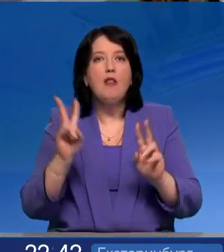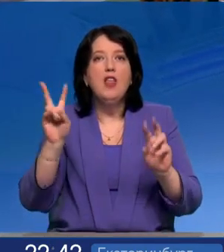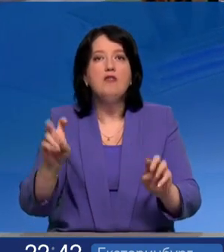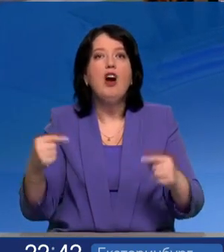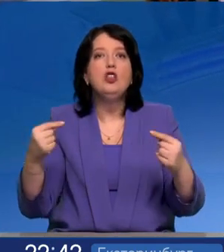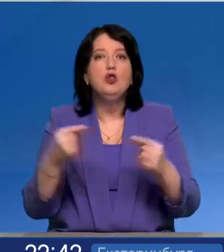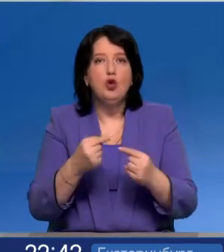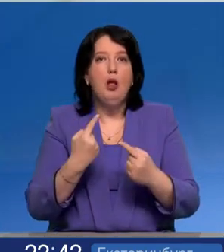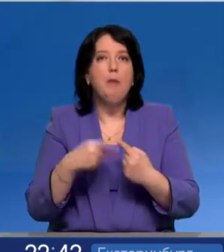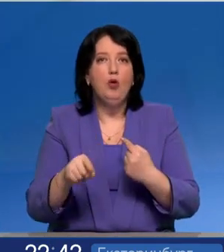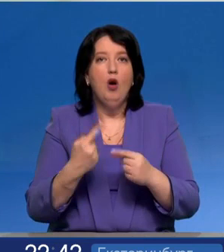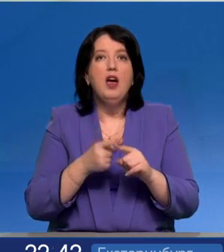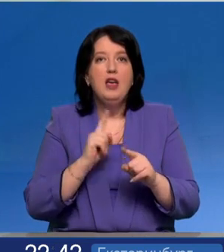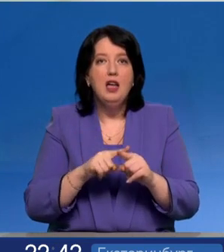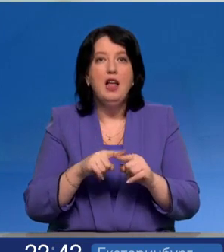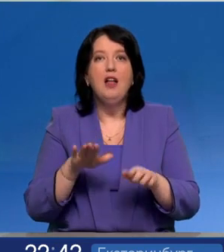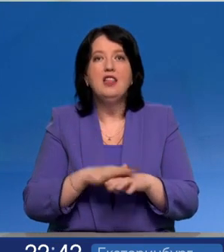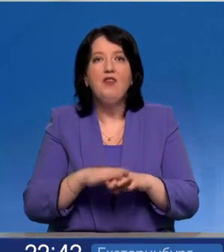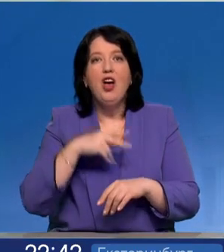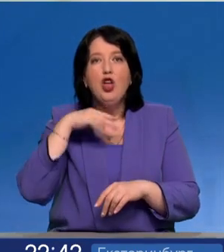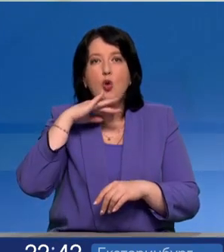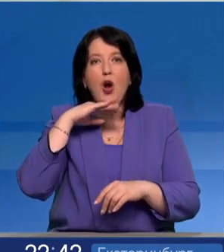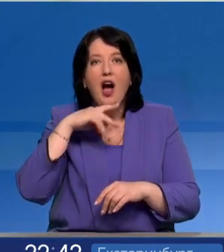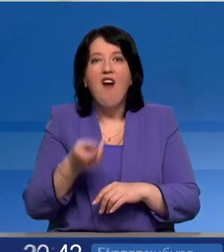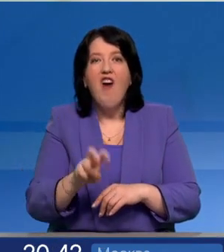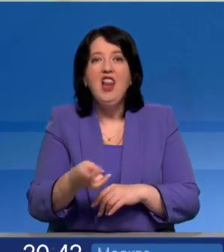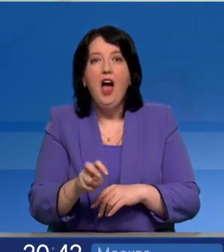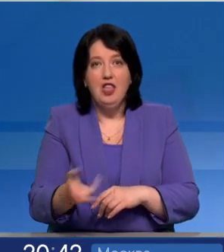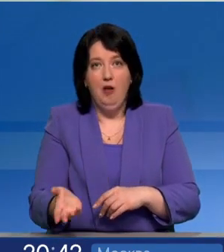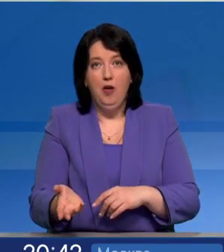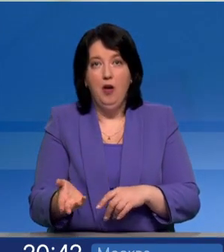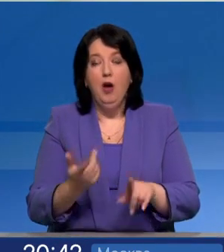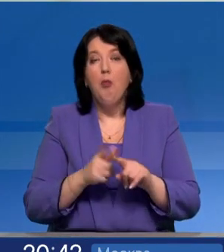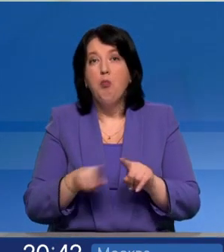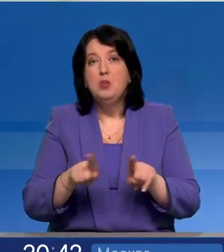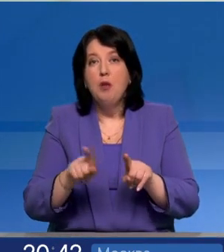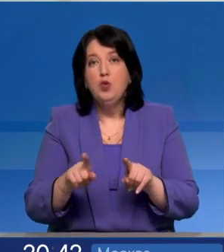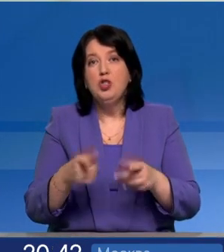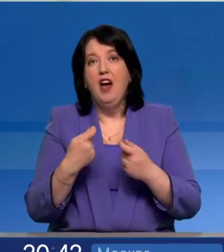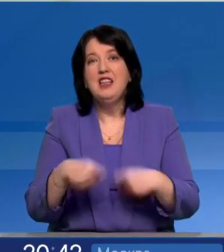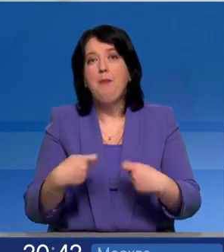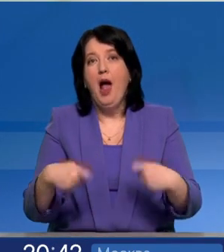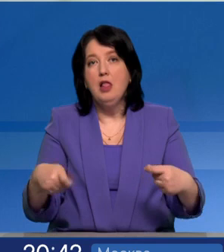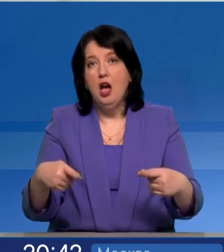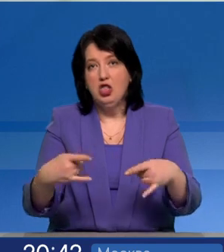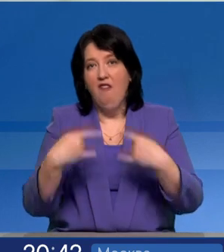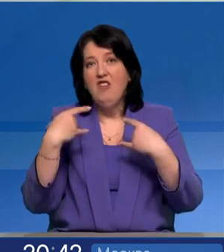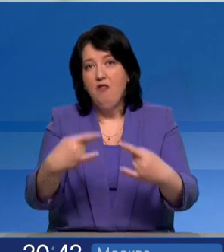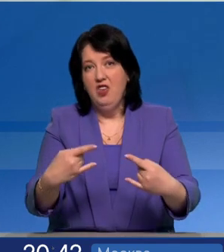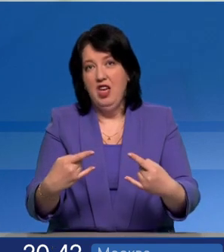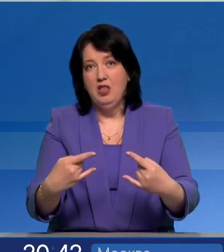блогерство, потому что это вообще про другое. Дураковаляние, да? Дураковаляние. Угу. Распродажи в эфире. Да?